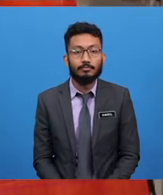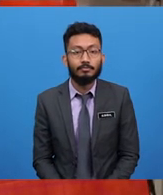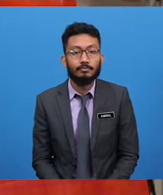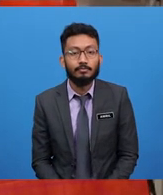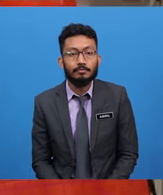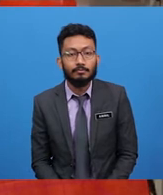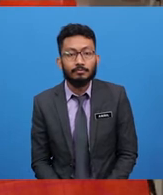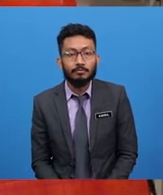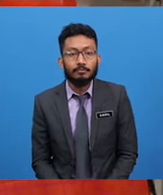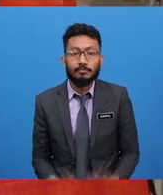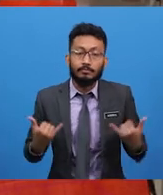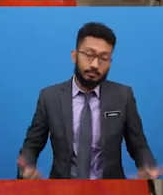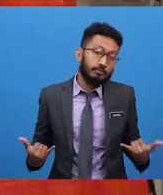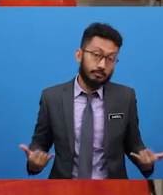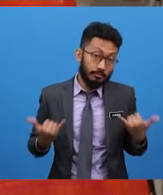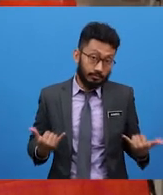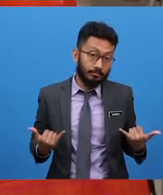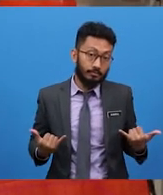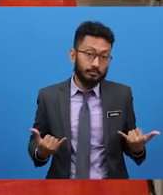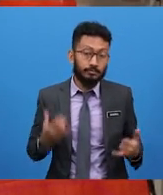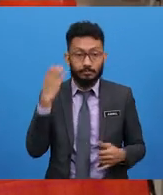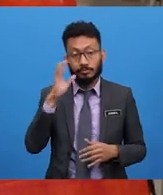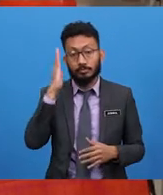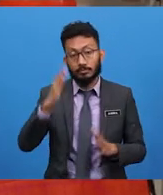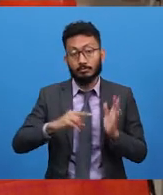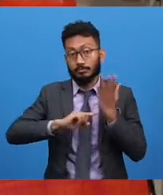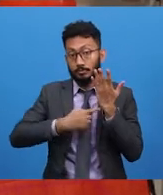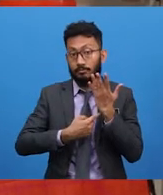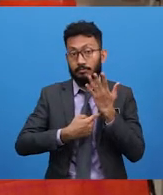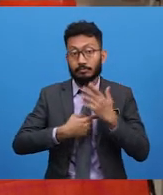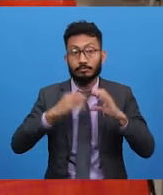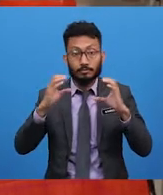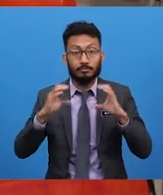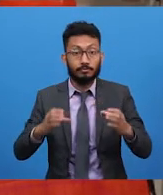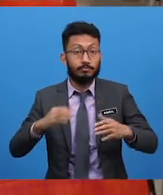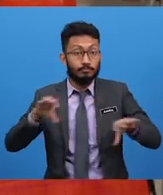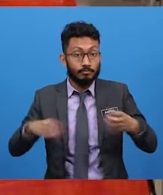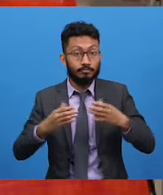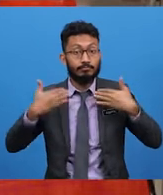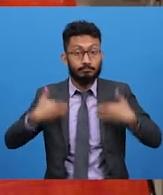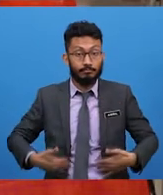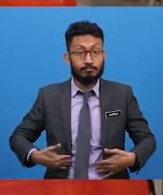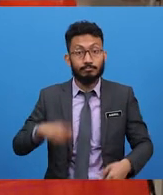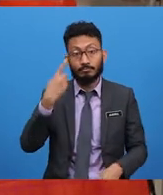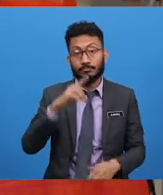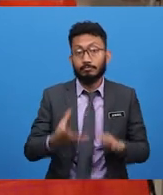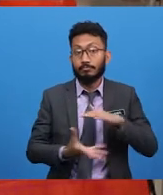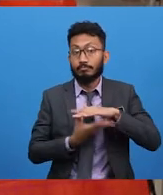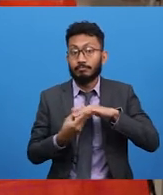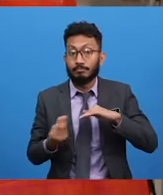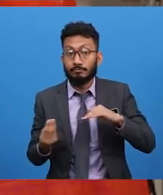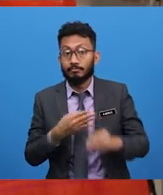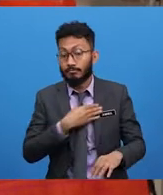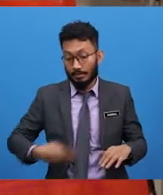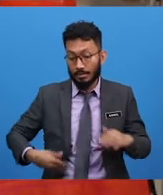Okay, sekarang cikgu akan menunjukkan cara penyediaan kain yang akan digunakan untuk batik cetak nanti. Sebelum